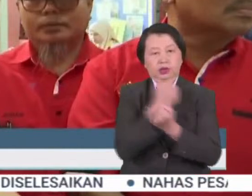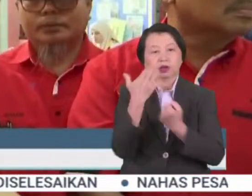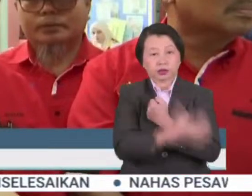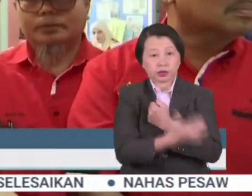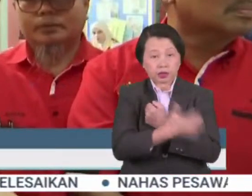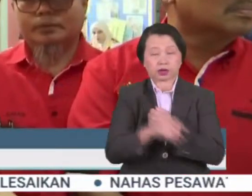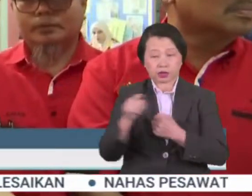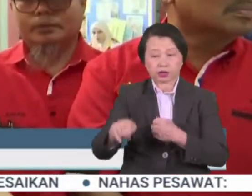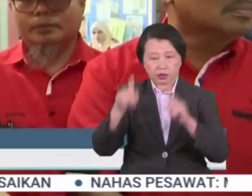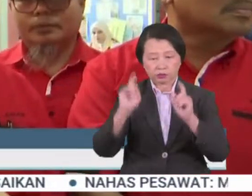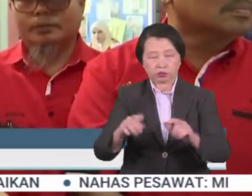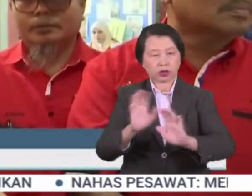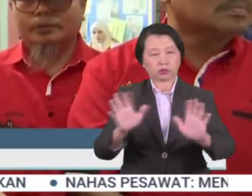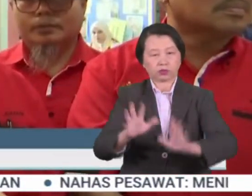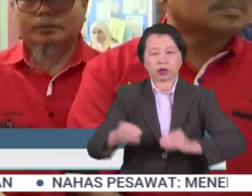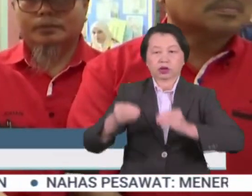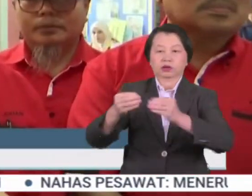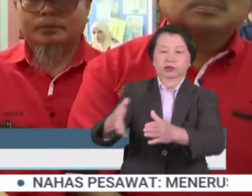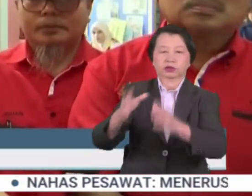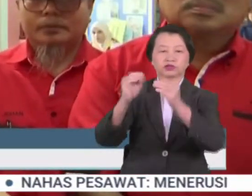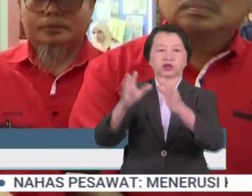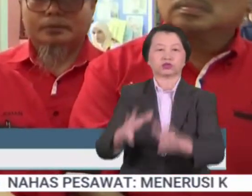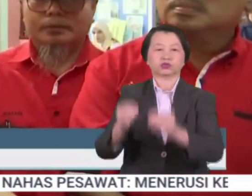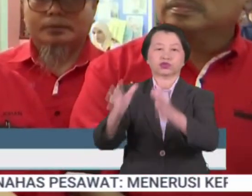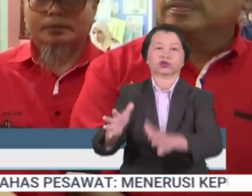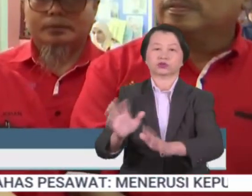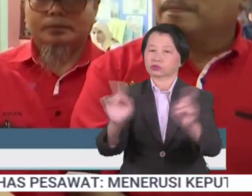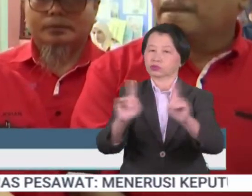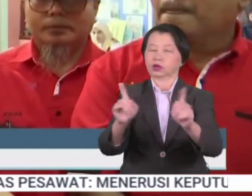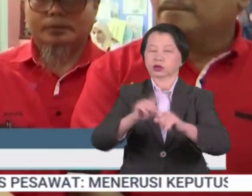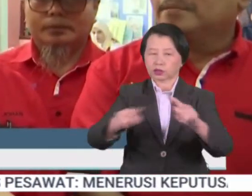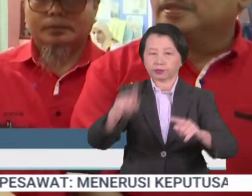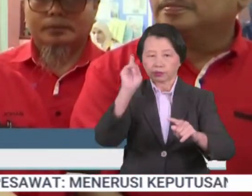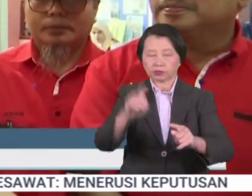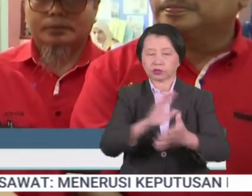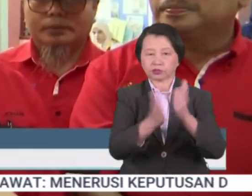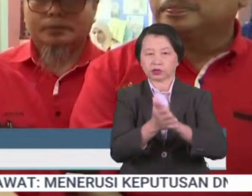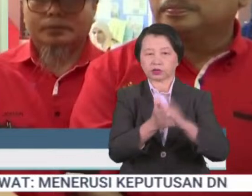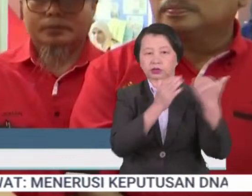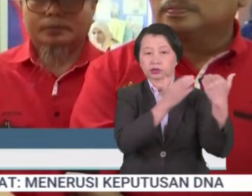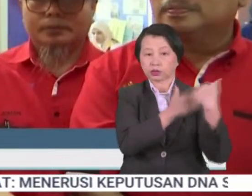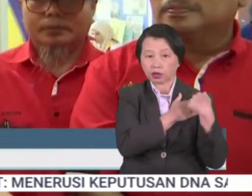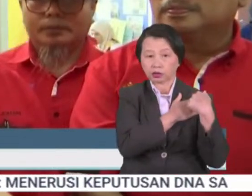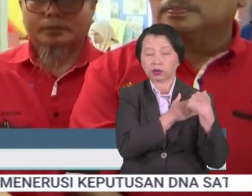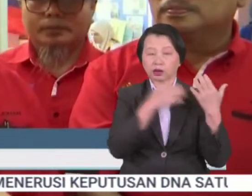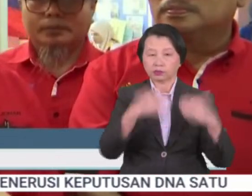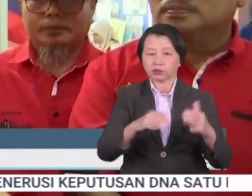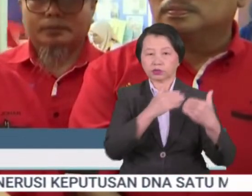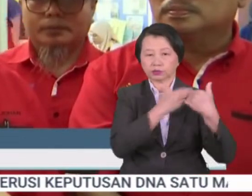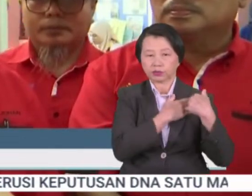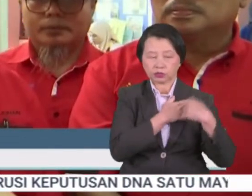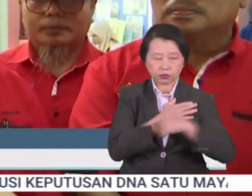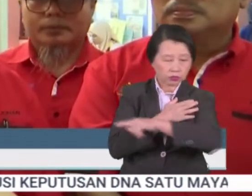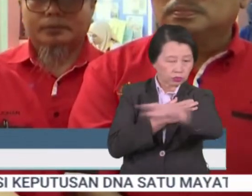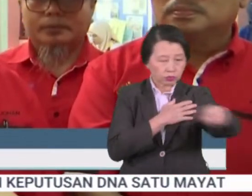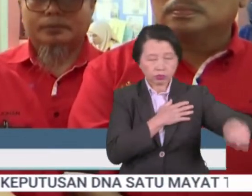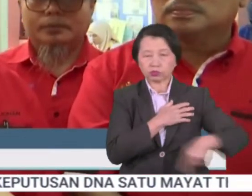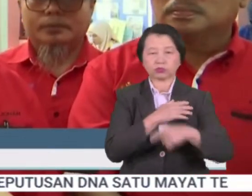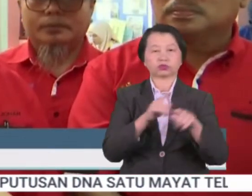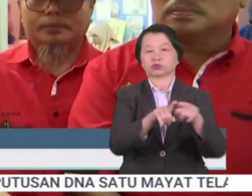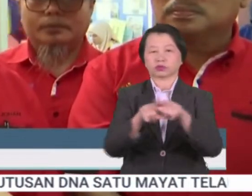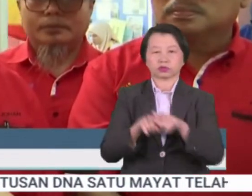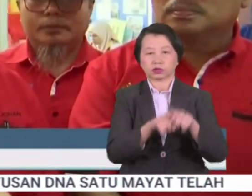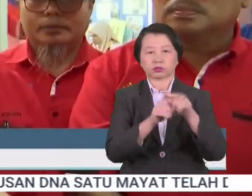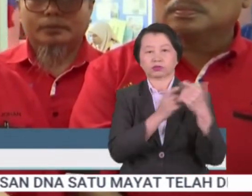bukan sahaja harus diletakkan kepada guru-guru tetapi juga seharusnya menjadi tanggungjawab yang perlu dipikul oleh semua jadi di